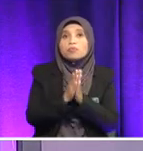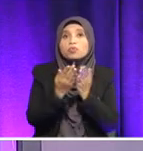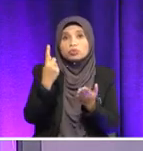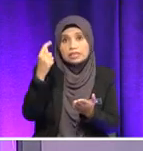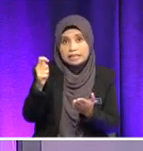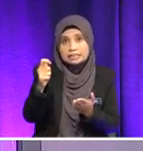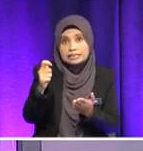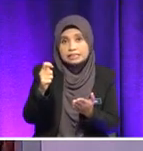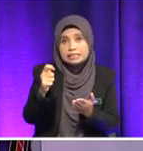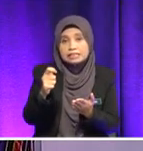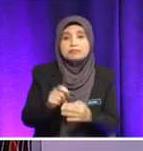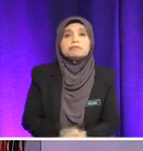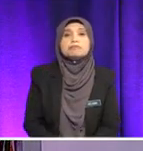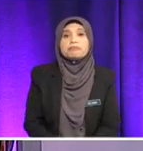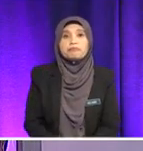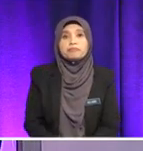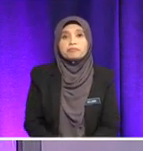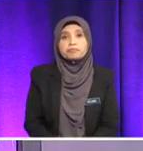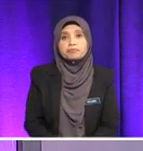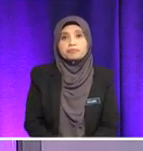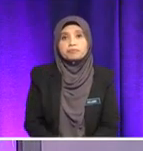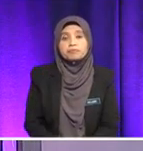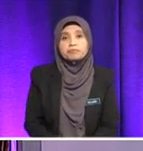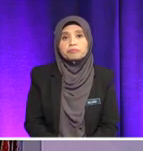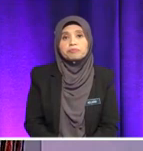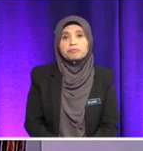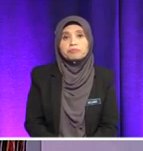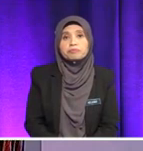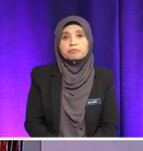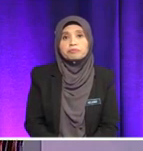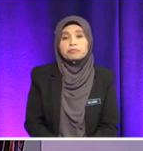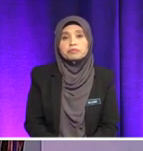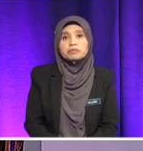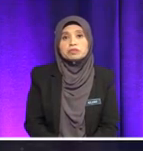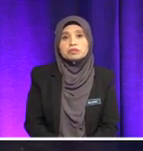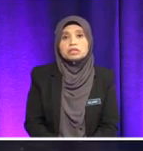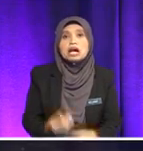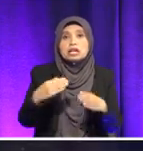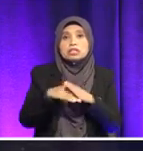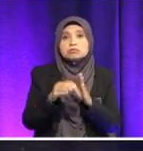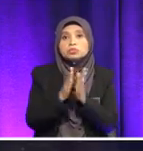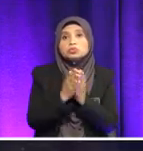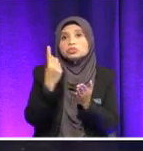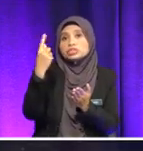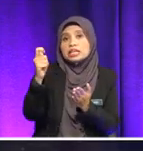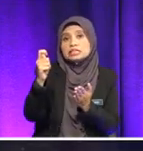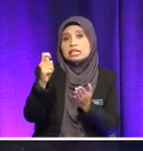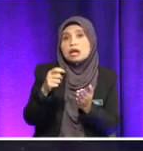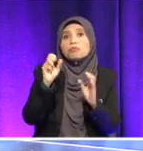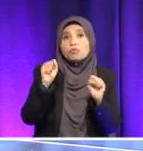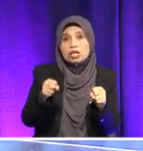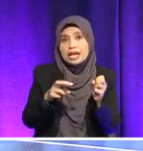mau ke surat yang ada di buku tekstur eee film kutek nih ah bolehlah